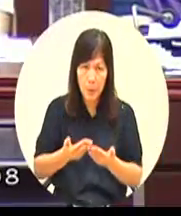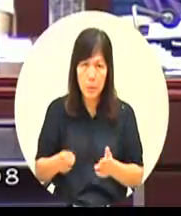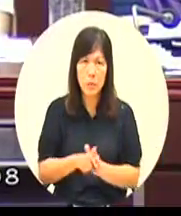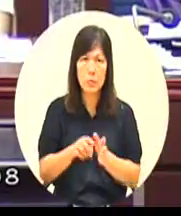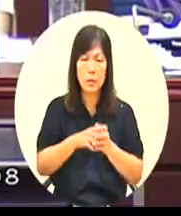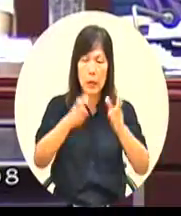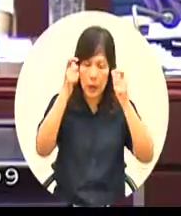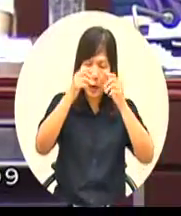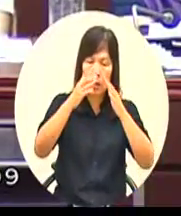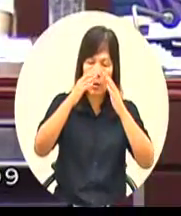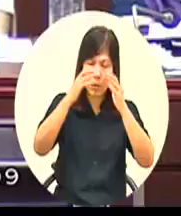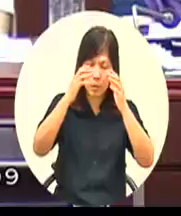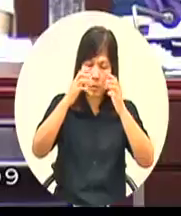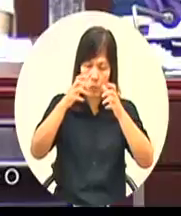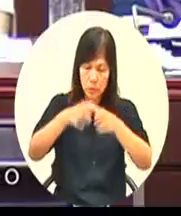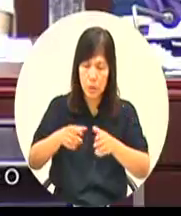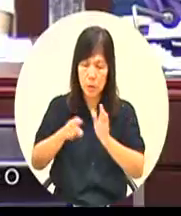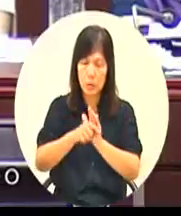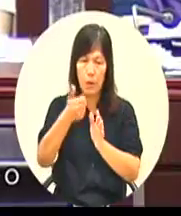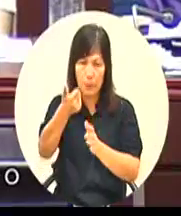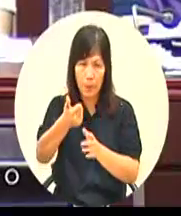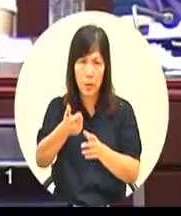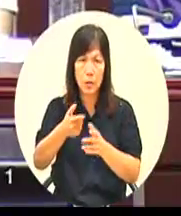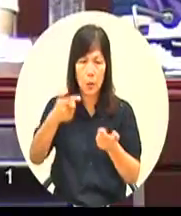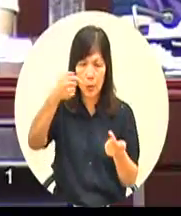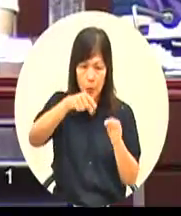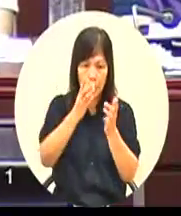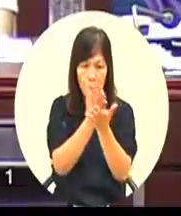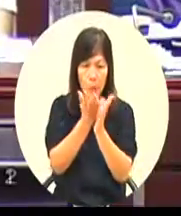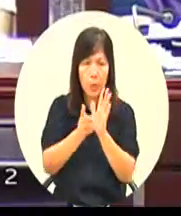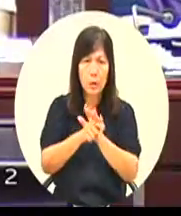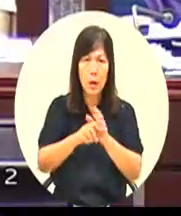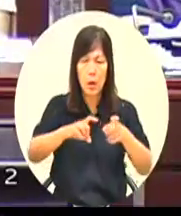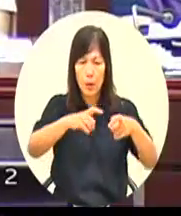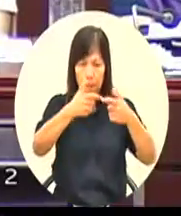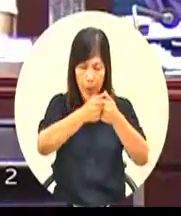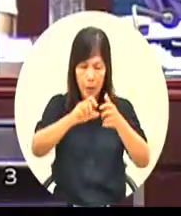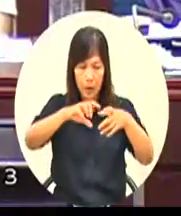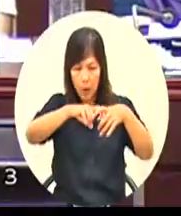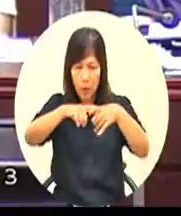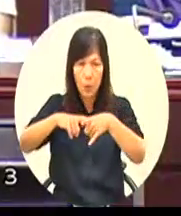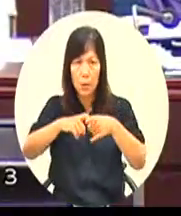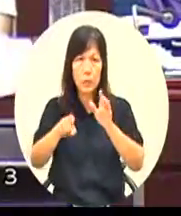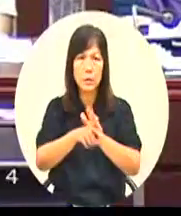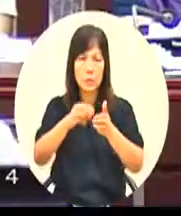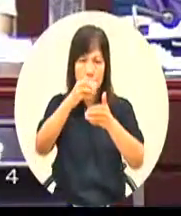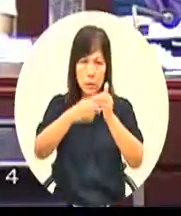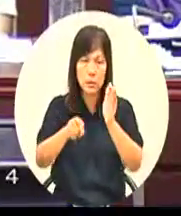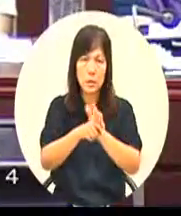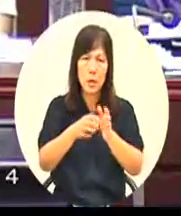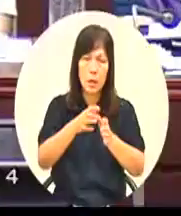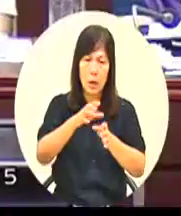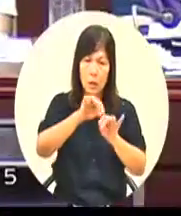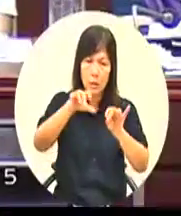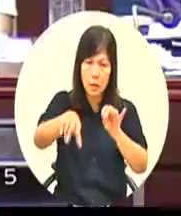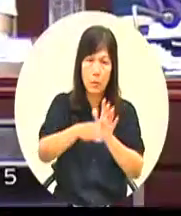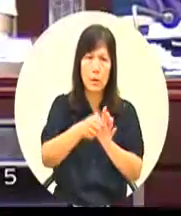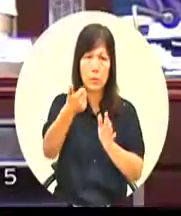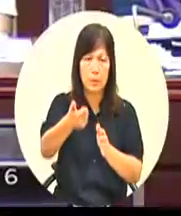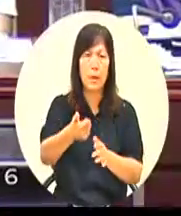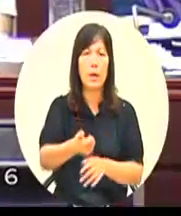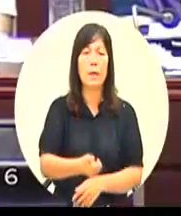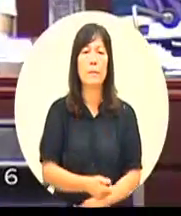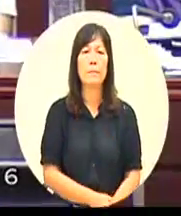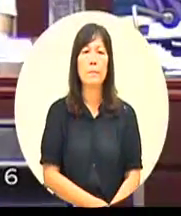高雄能够建制一个好的符合国际级的一个这个冰球的这个场所是非常重要